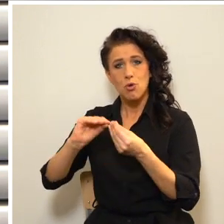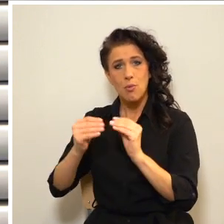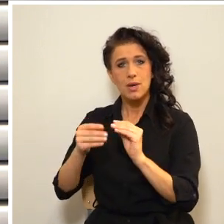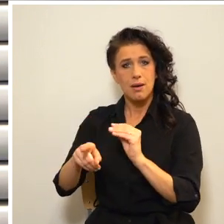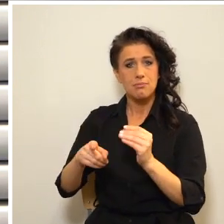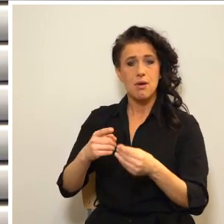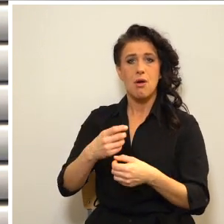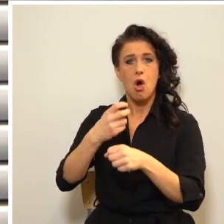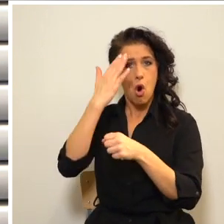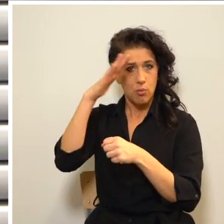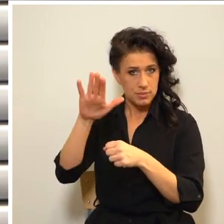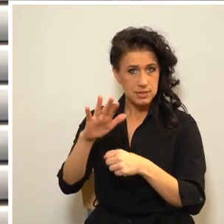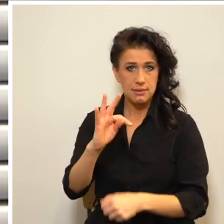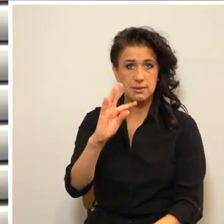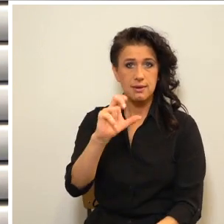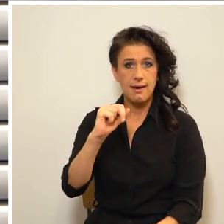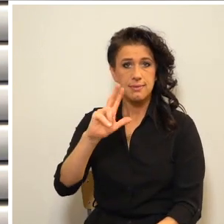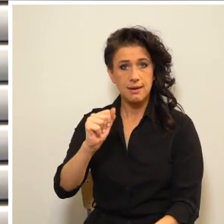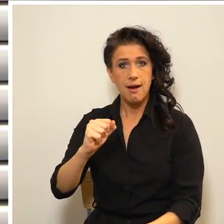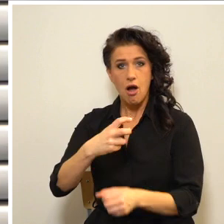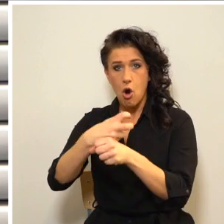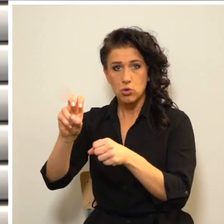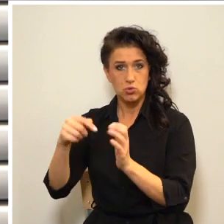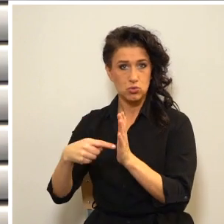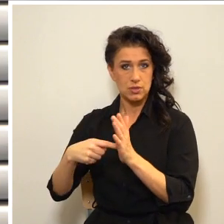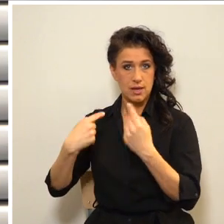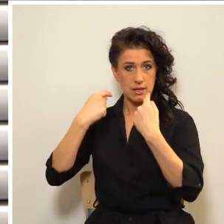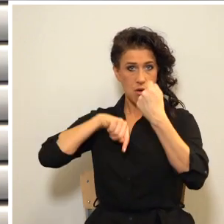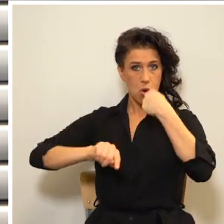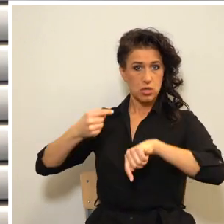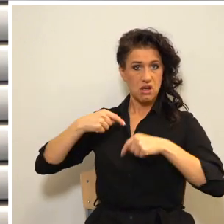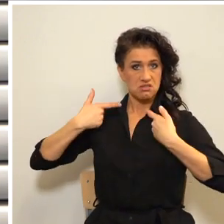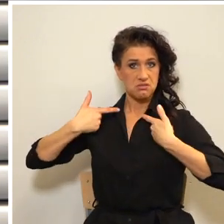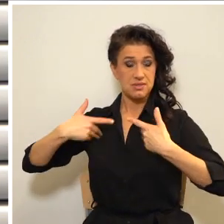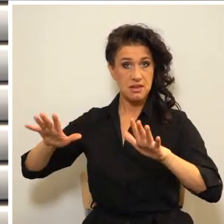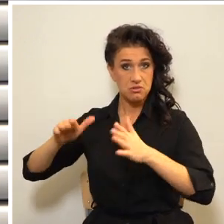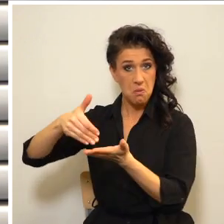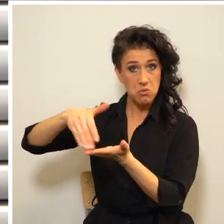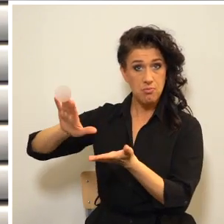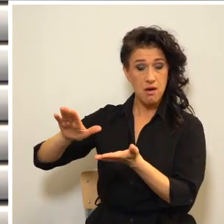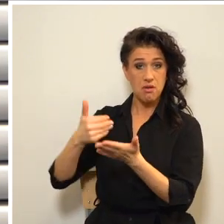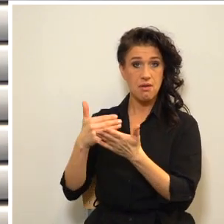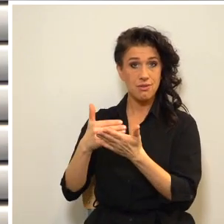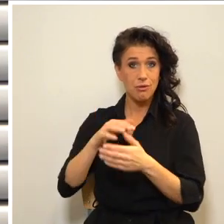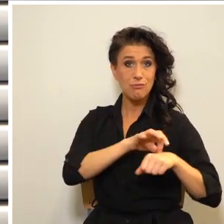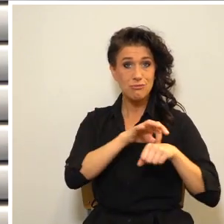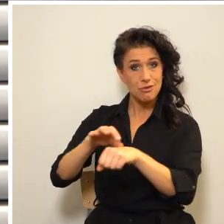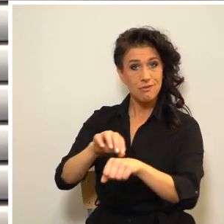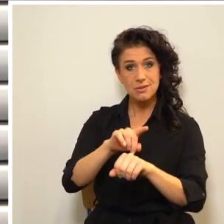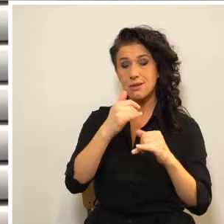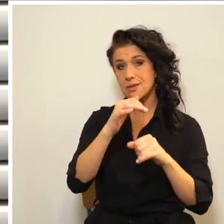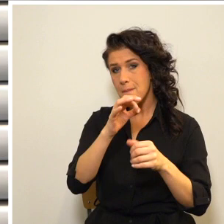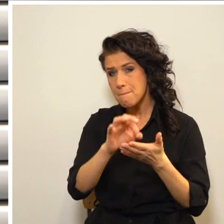przecież PS odcinku dla organizmu biorcy dopiero wprowadzenie pewnych